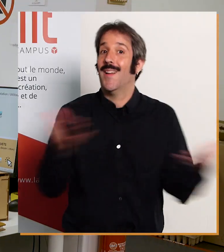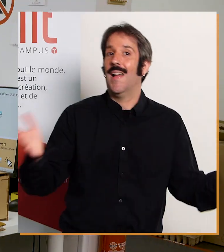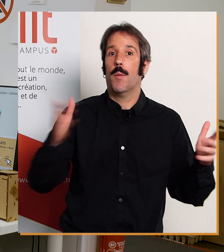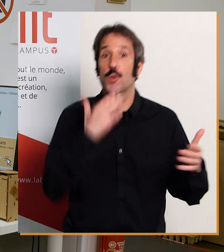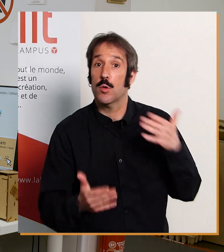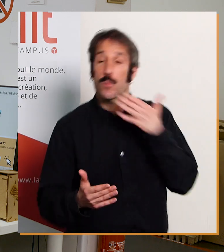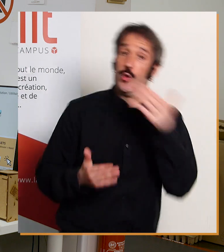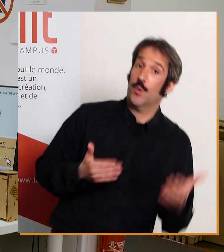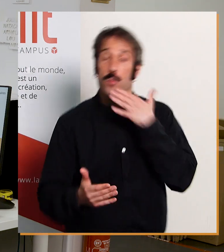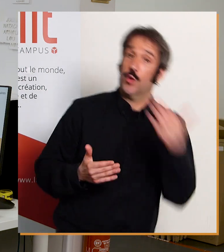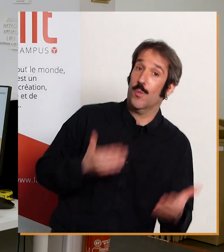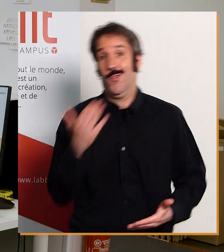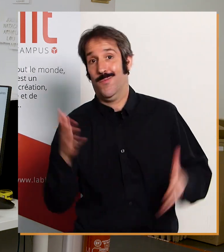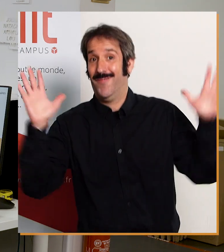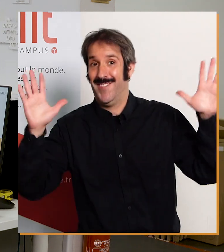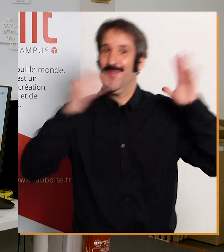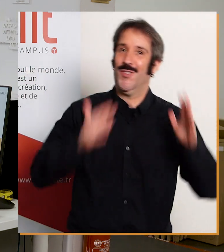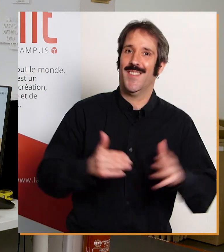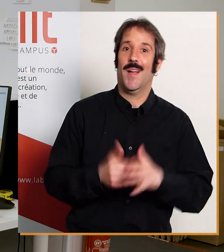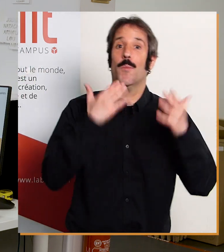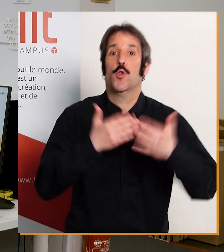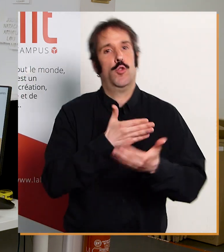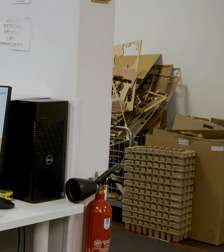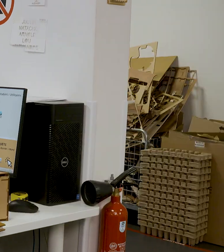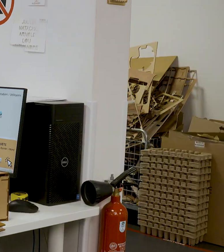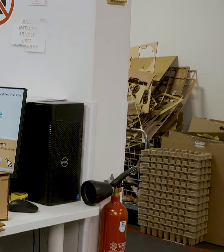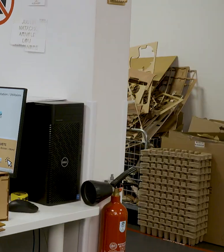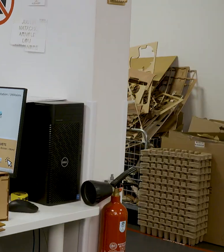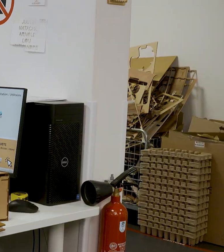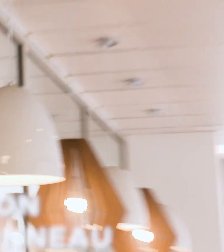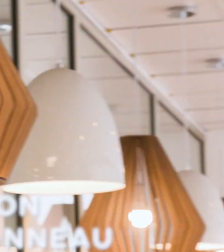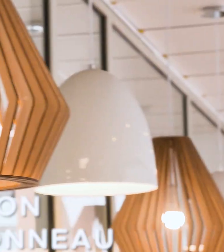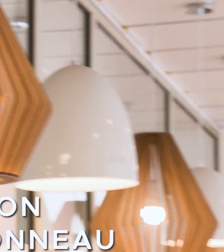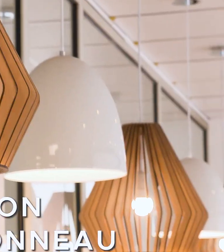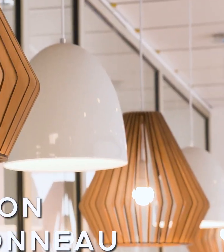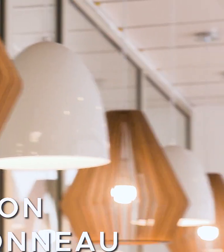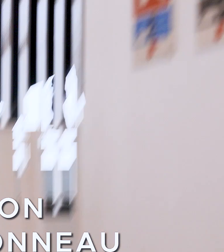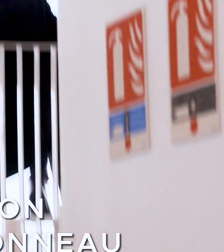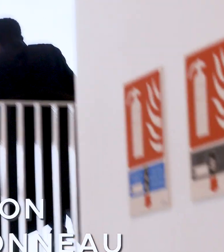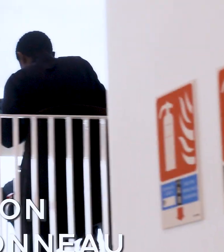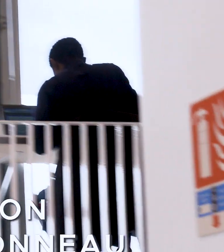monde. Bonjour tout le monde. Bonjour tout le monde. Bonjour. Bonjour à vous. Ça déconne.